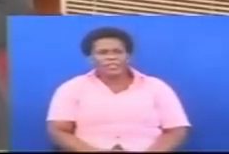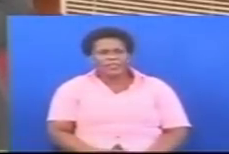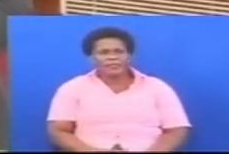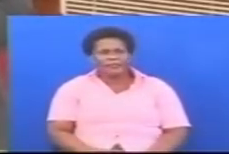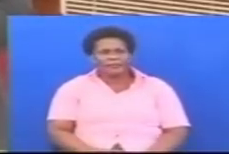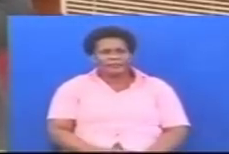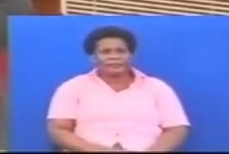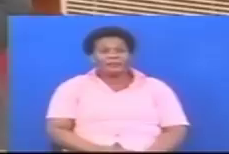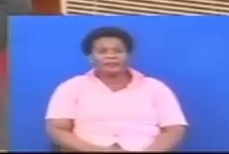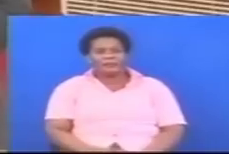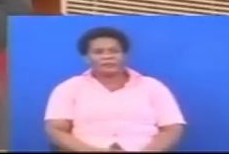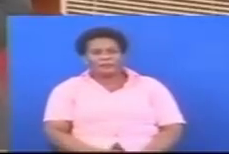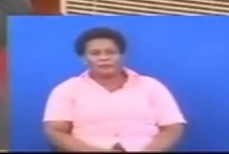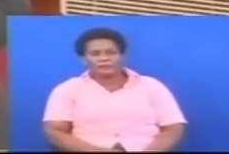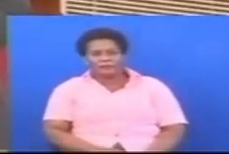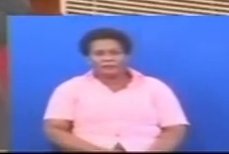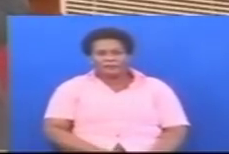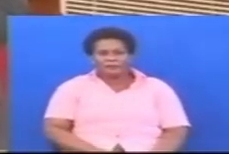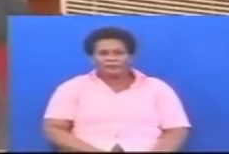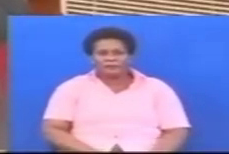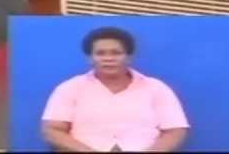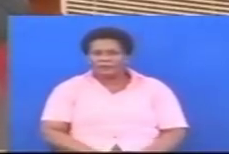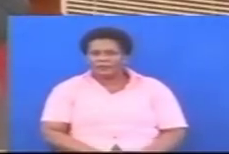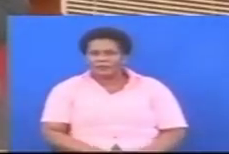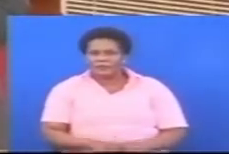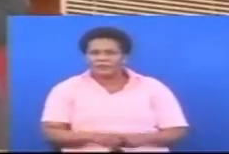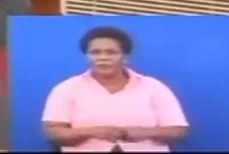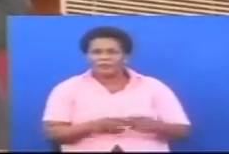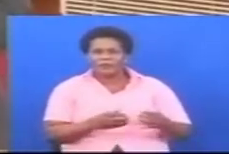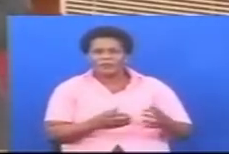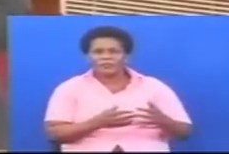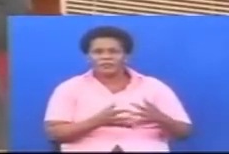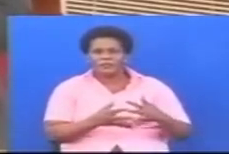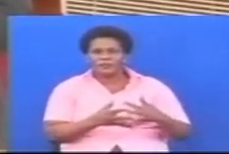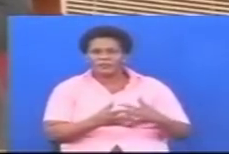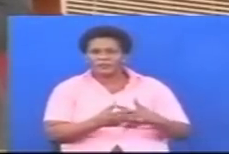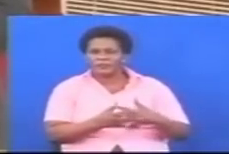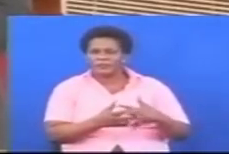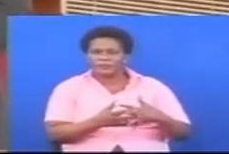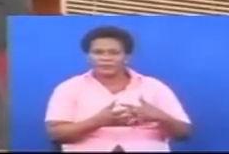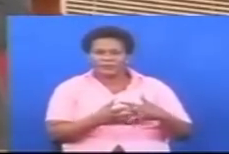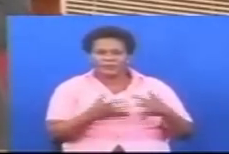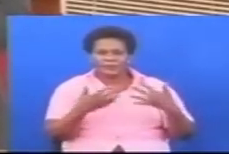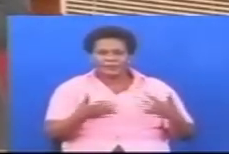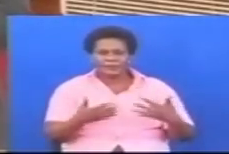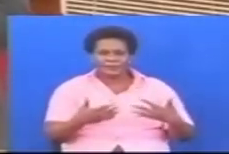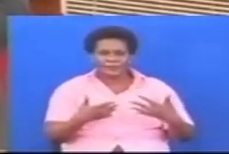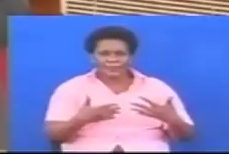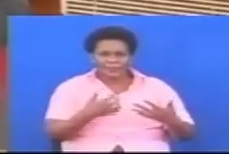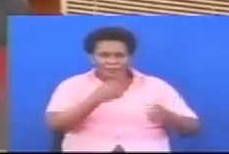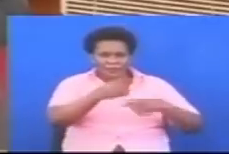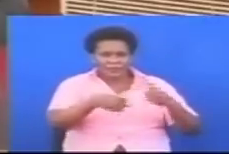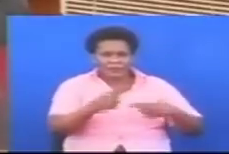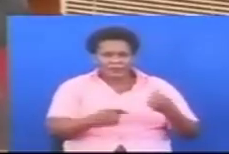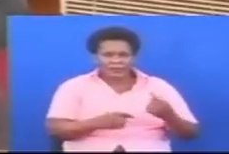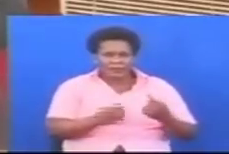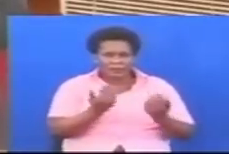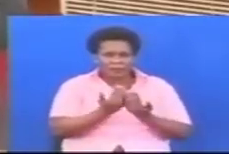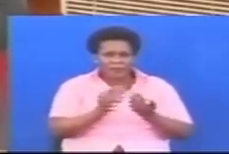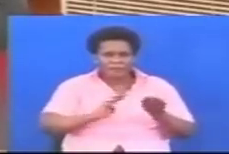fedha 2018-19 Bunge liliomba kuidhinisha fedha za miradi ya maendeleo ya jumla ya shilingi bilioni